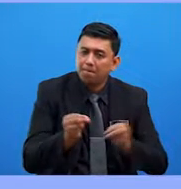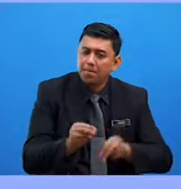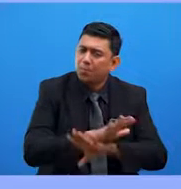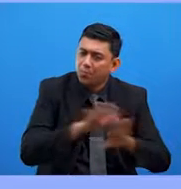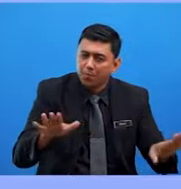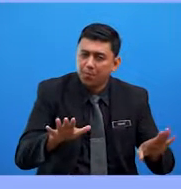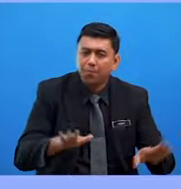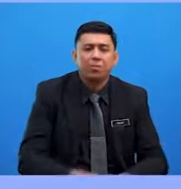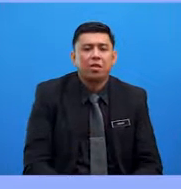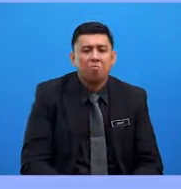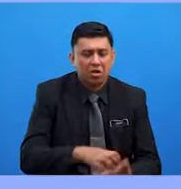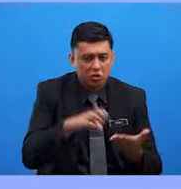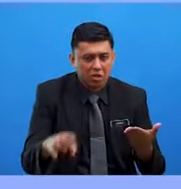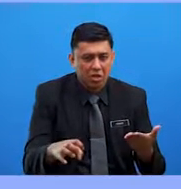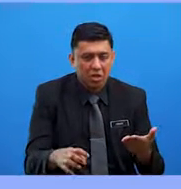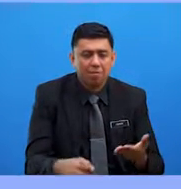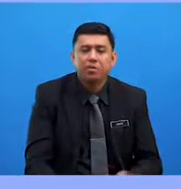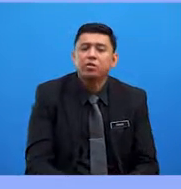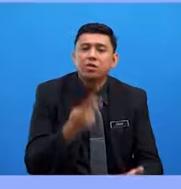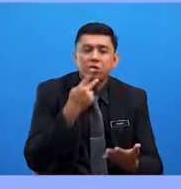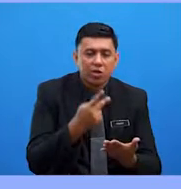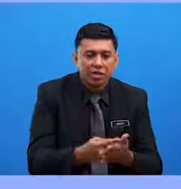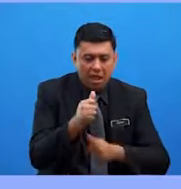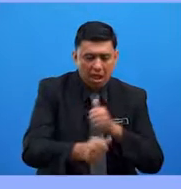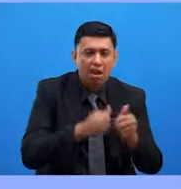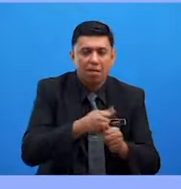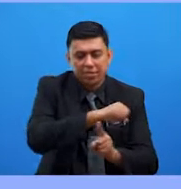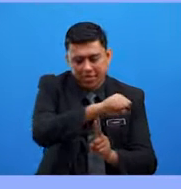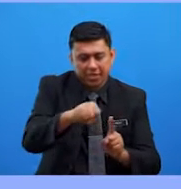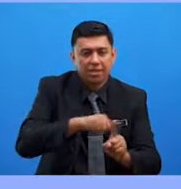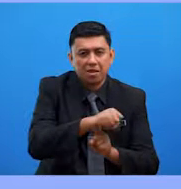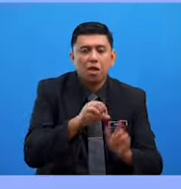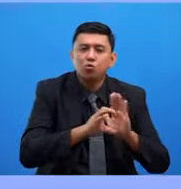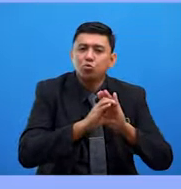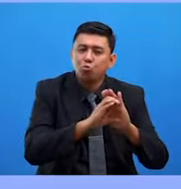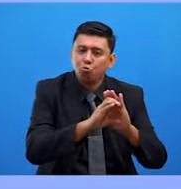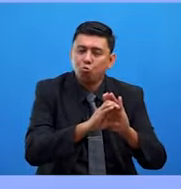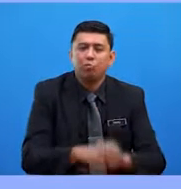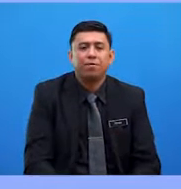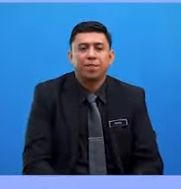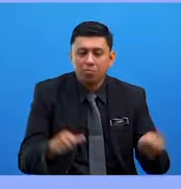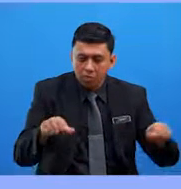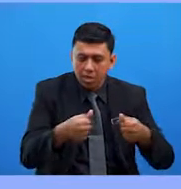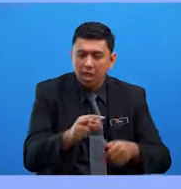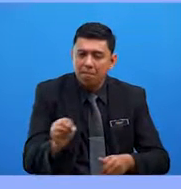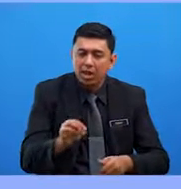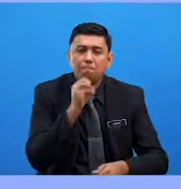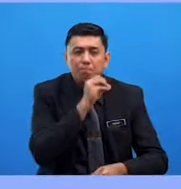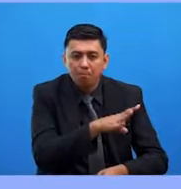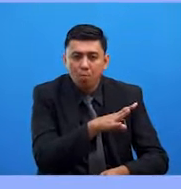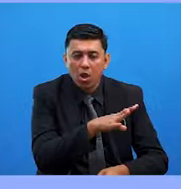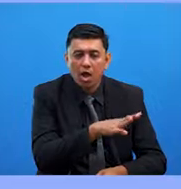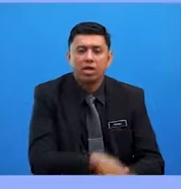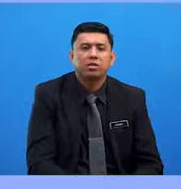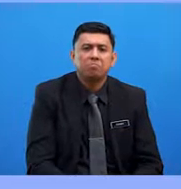tidak menjejaskan kualiti alam sekitar. Contohnya, amalan membuang